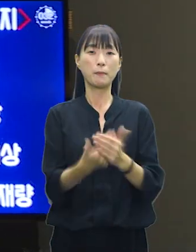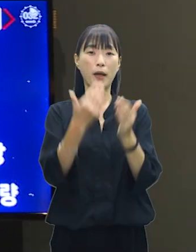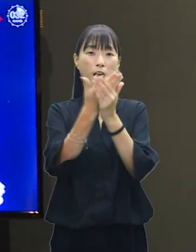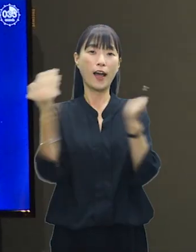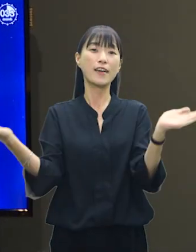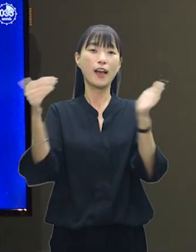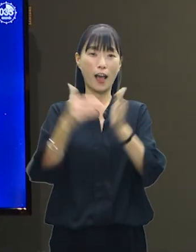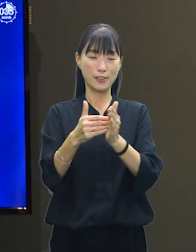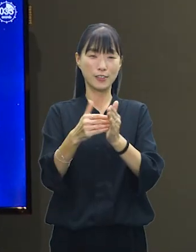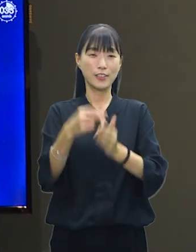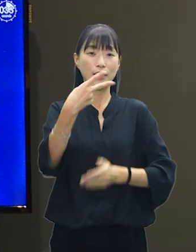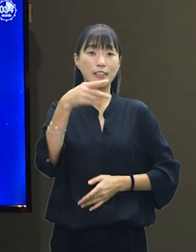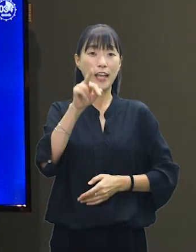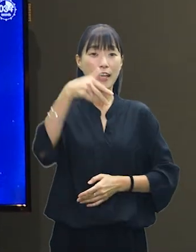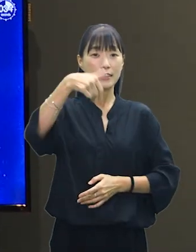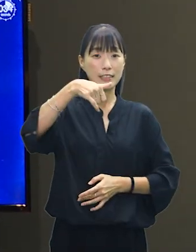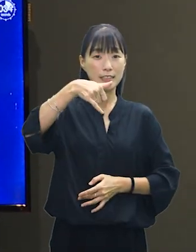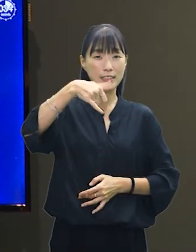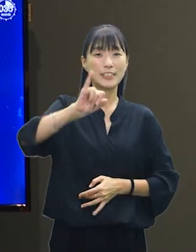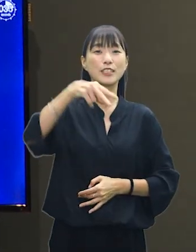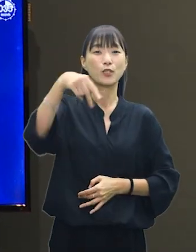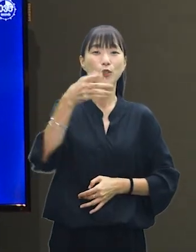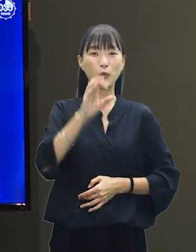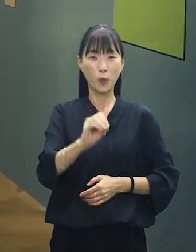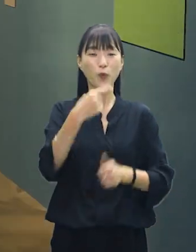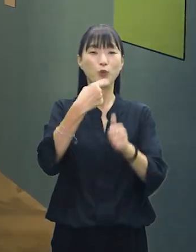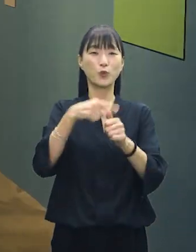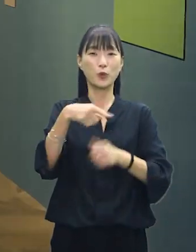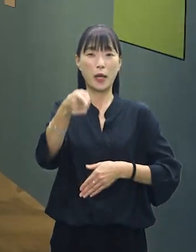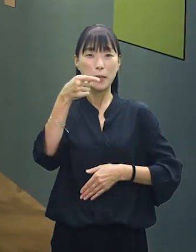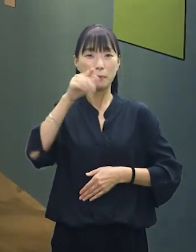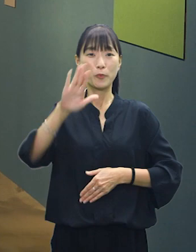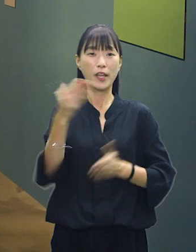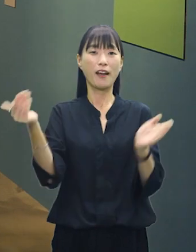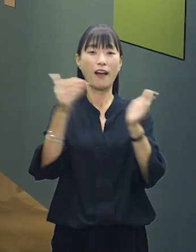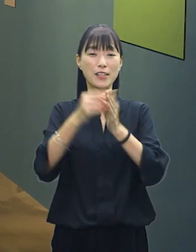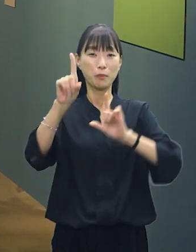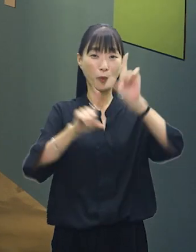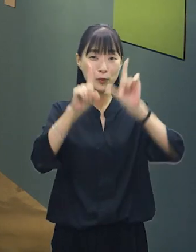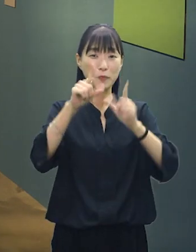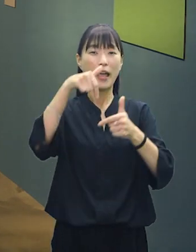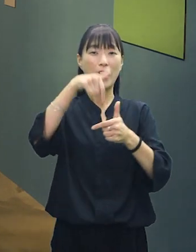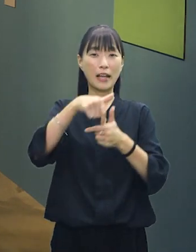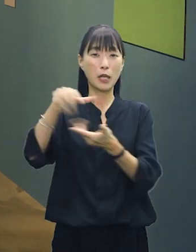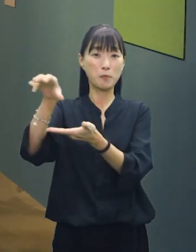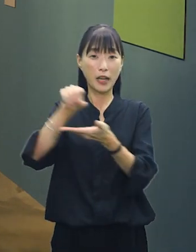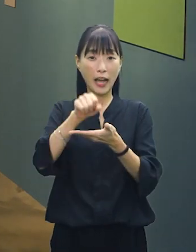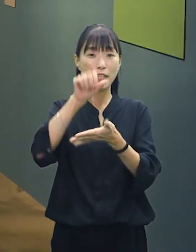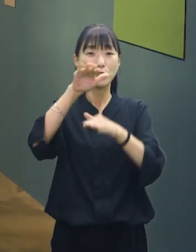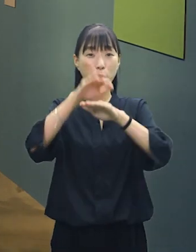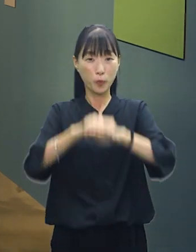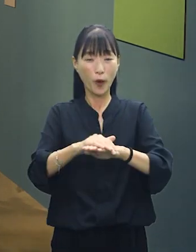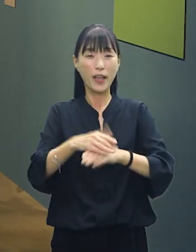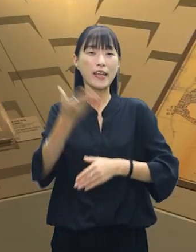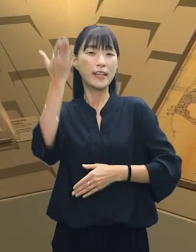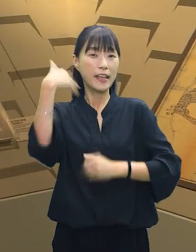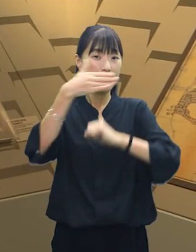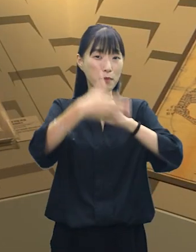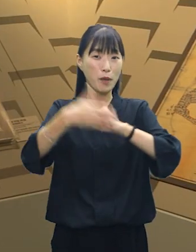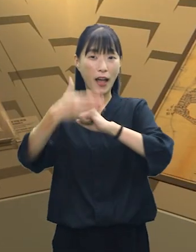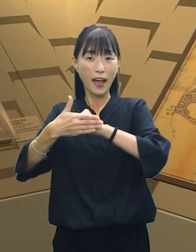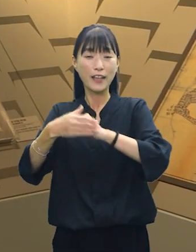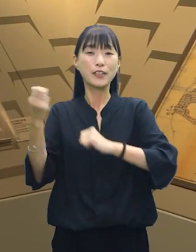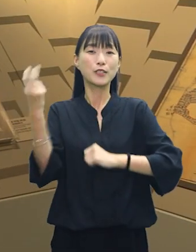성장하기까지. 대치동이 교육 1번지가 되기까지의 모습과 강남구 아카이브에 소장하고 있는 옛 사진들,